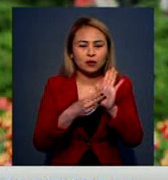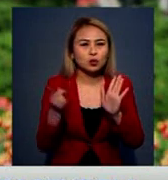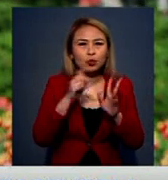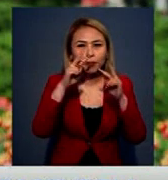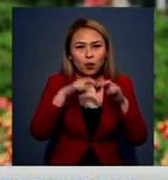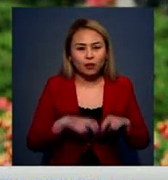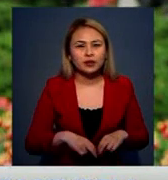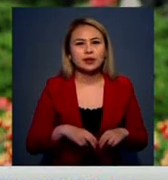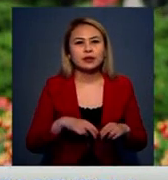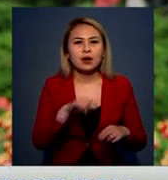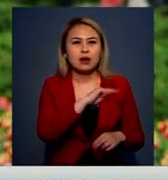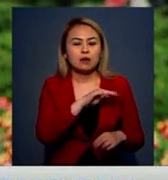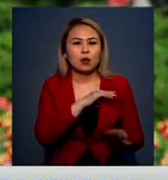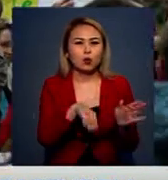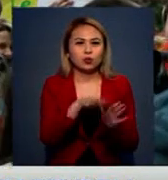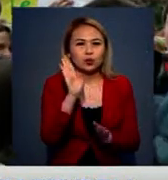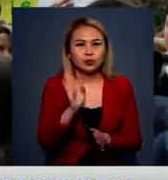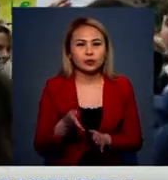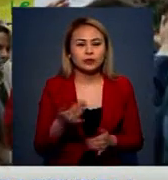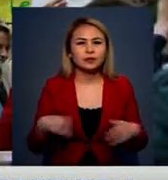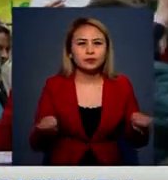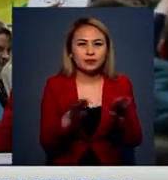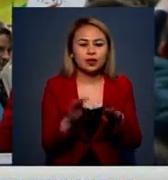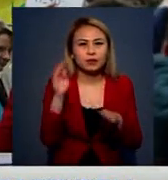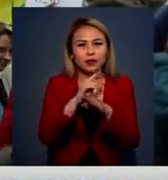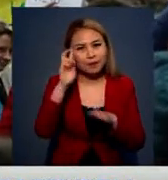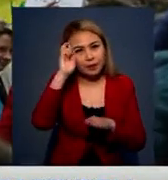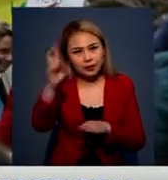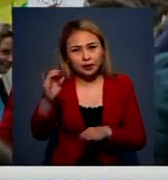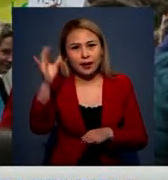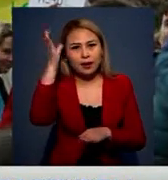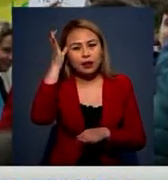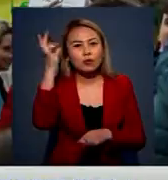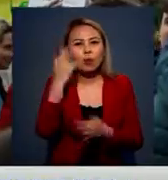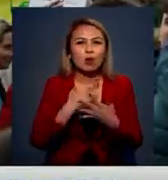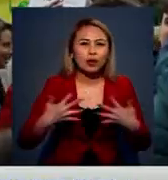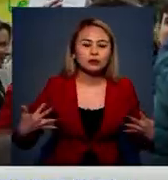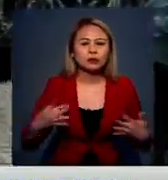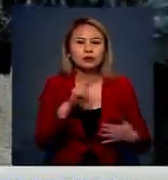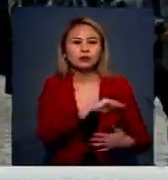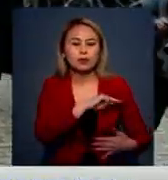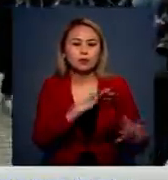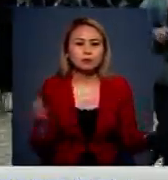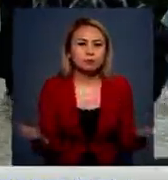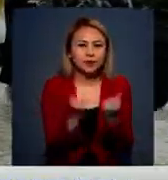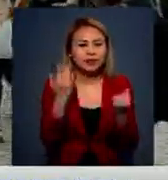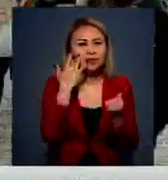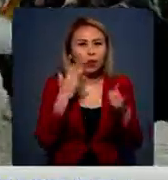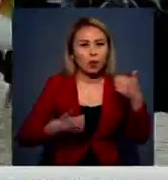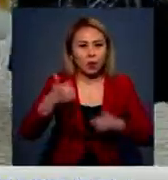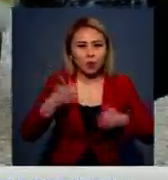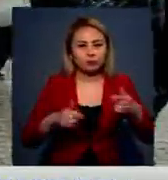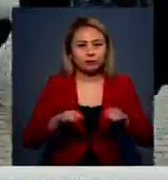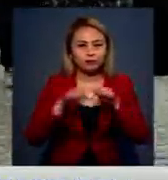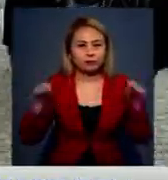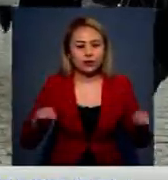Зерттеу жұмыстарының сапасы да артады. Сондай-ақ мемлекет ғылым саласының үздік қызметкерлерін қолдап отыратын конкурс